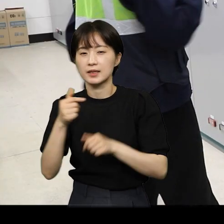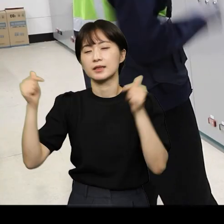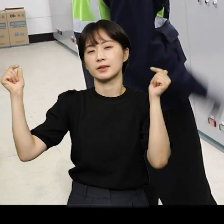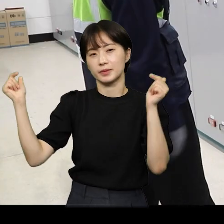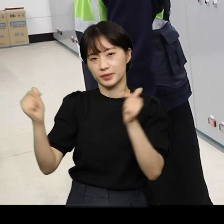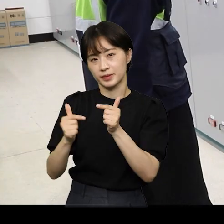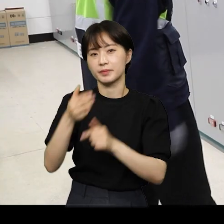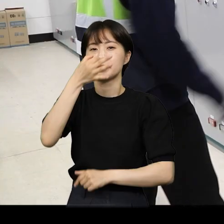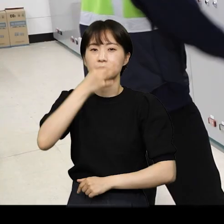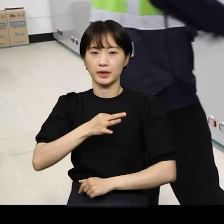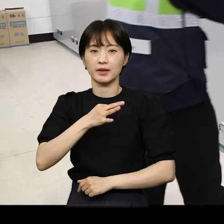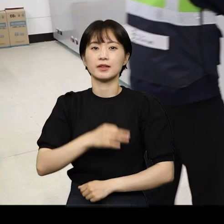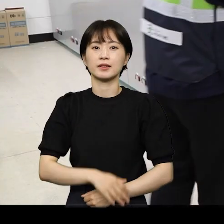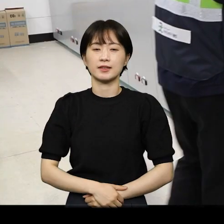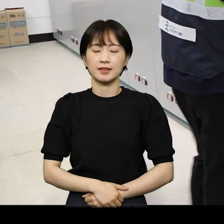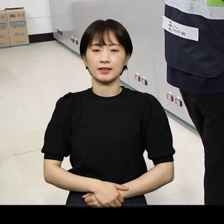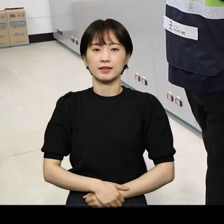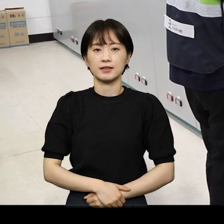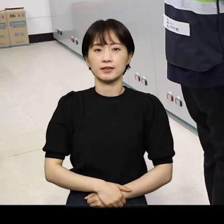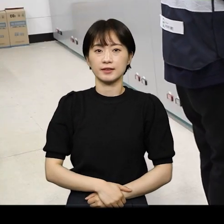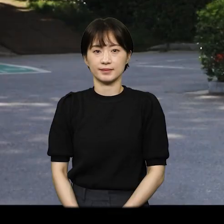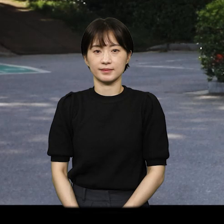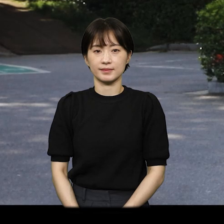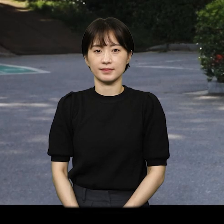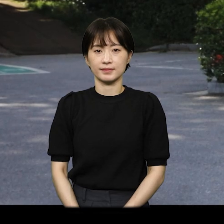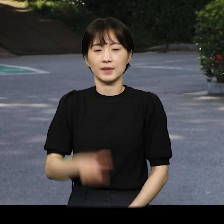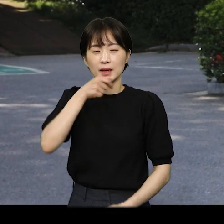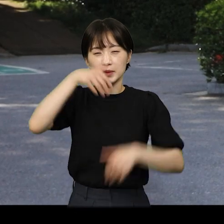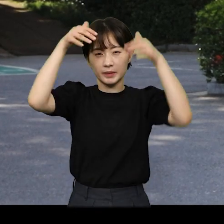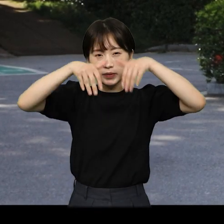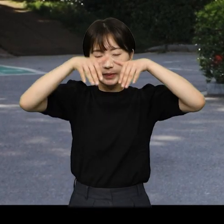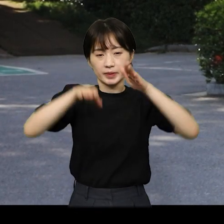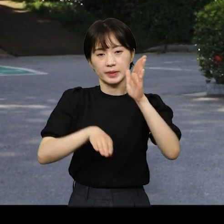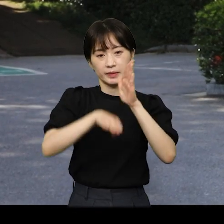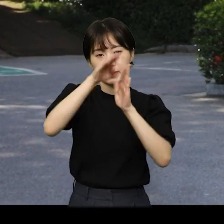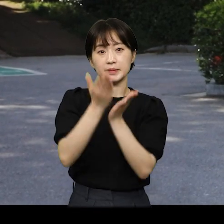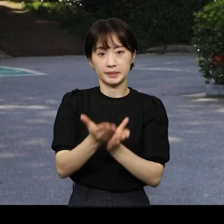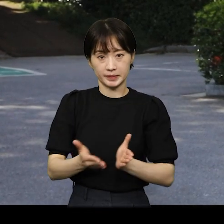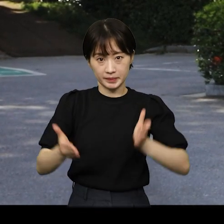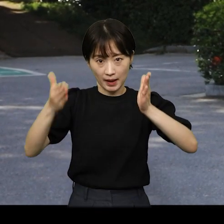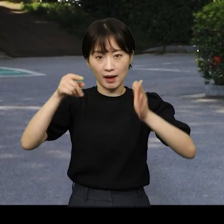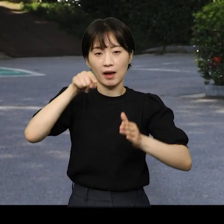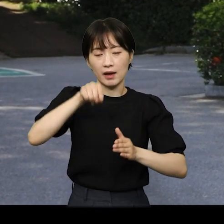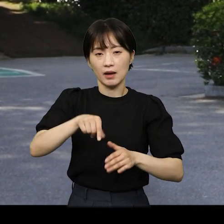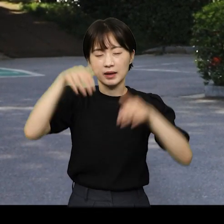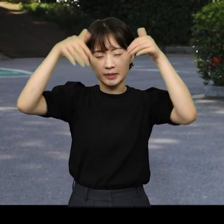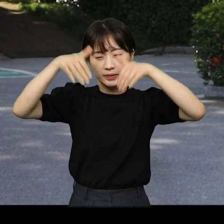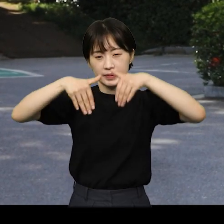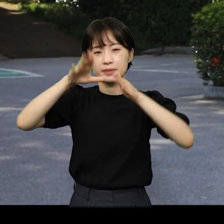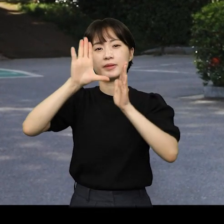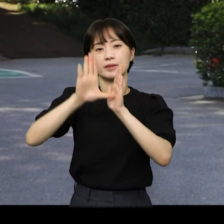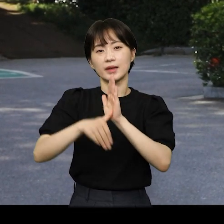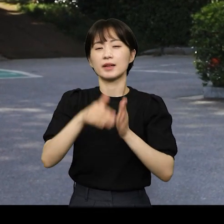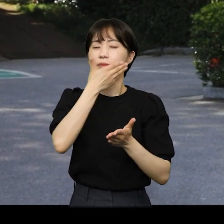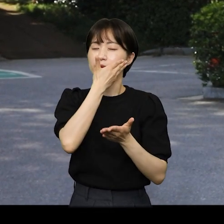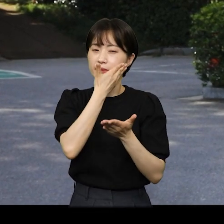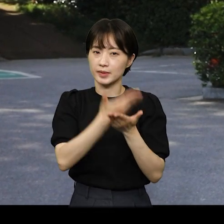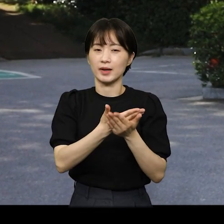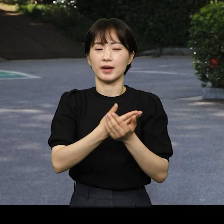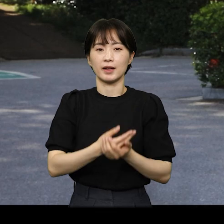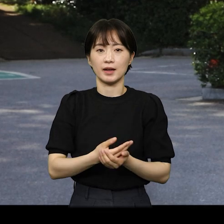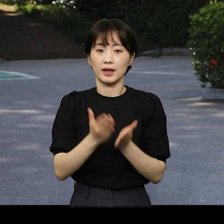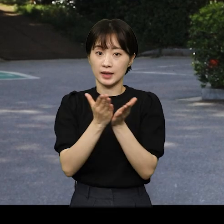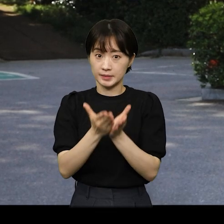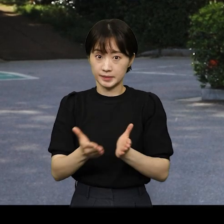저감시키는 등의 효과를 거뒀습니다. 빗물 저류조는 호구시 빗물을 저장하는 중요한 공간인데요.